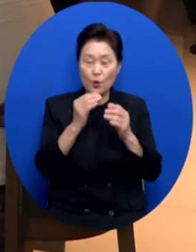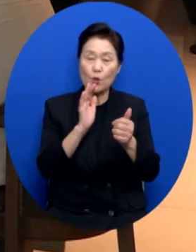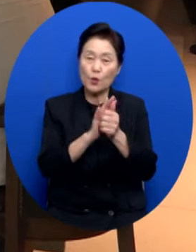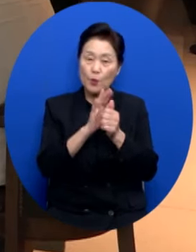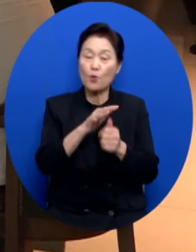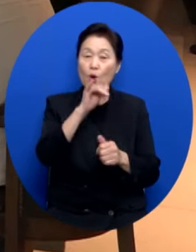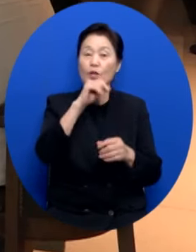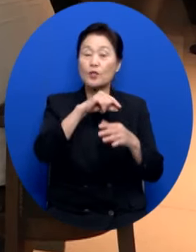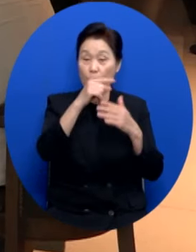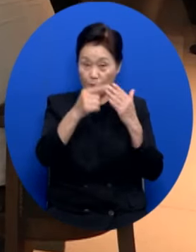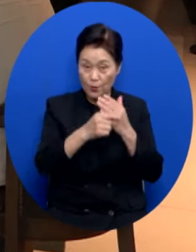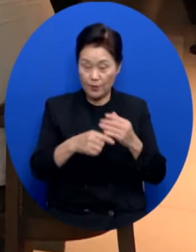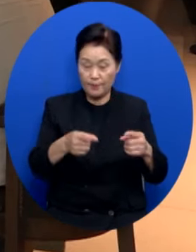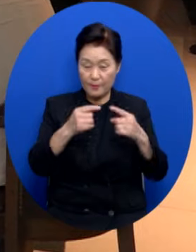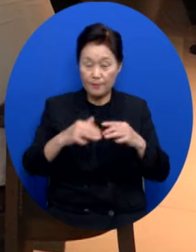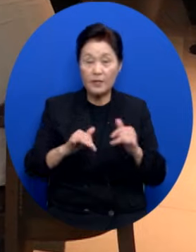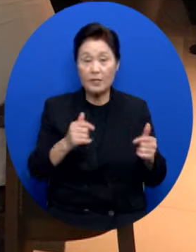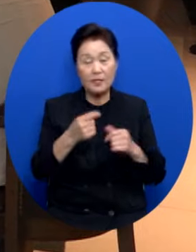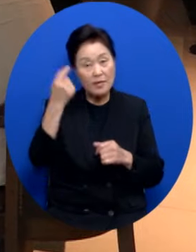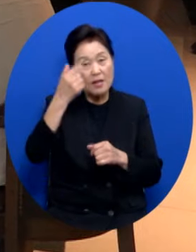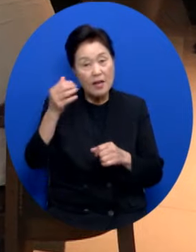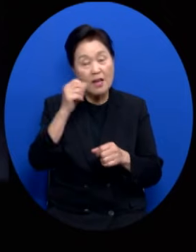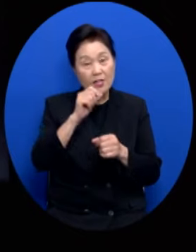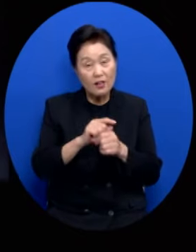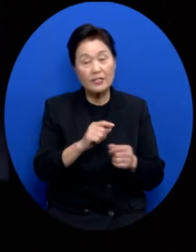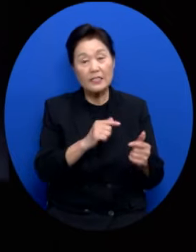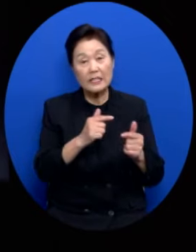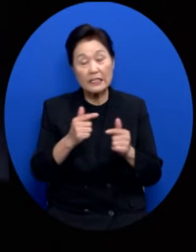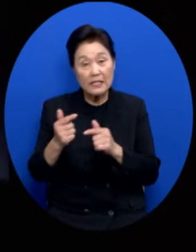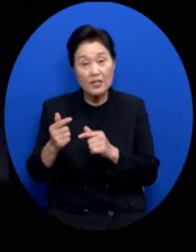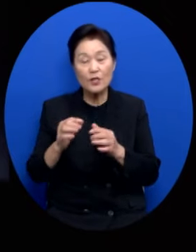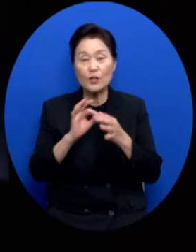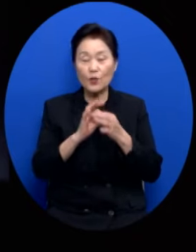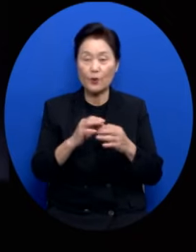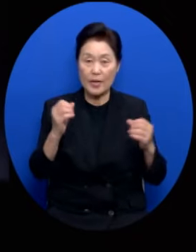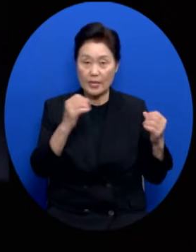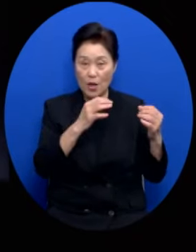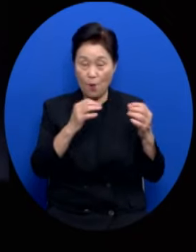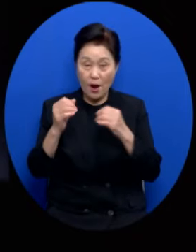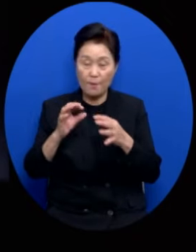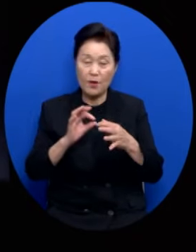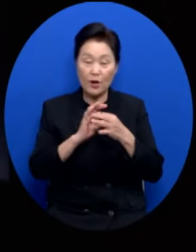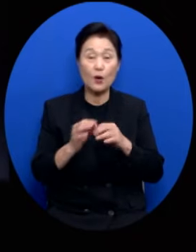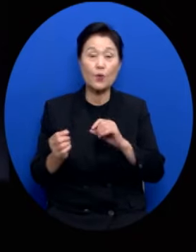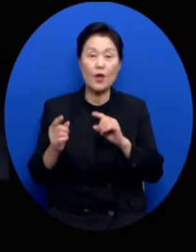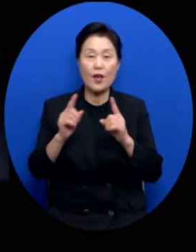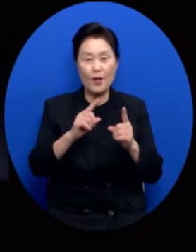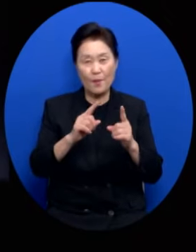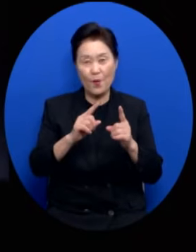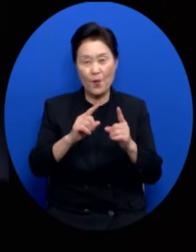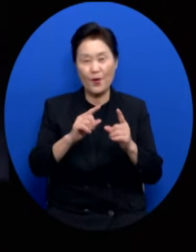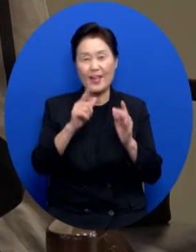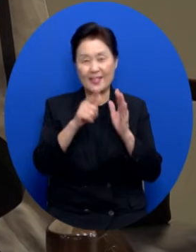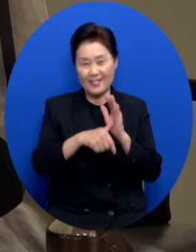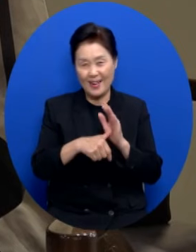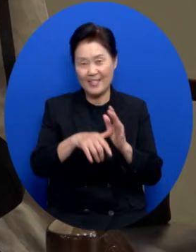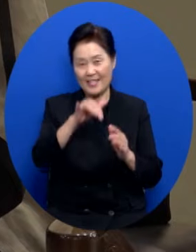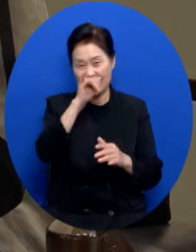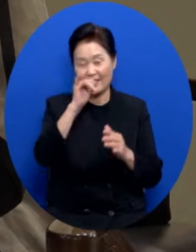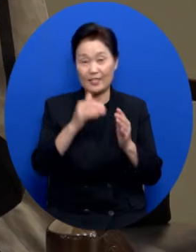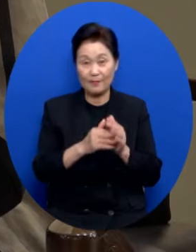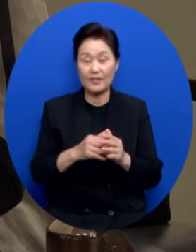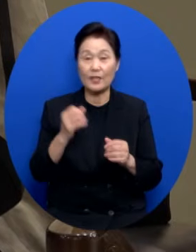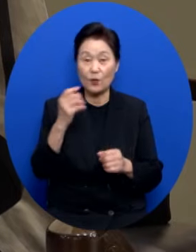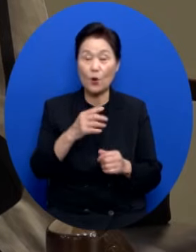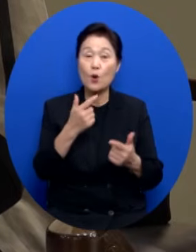프로그램으로 참가자들은 영상과 게스트 전화를 활용해 대화를 나누며 관계 회복의 시간을 가졌습니다.